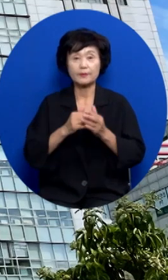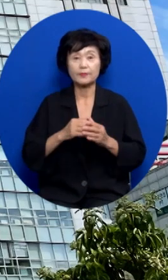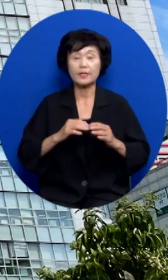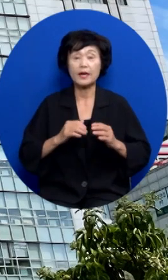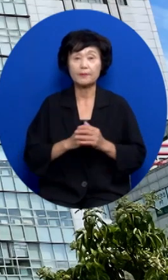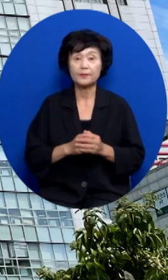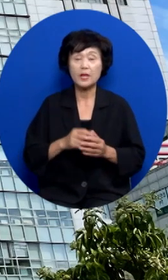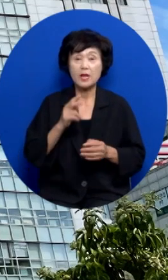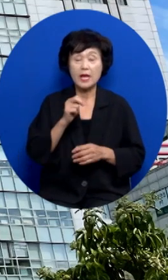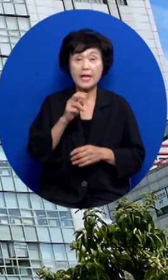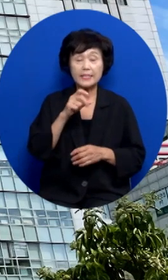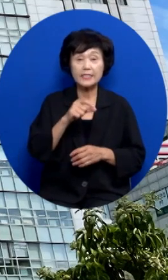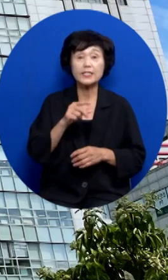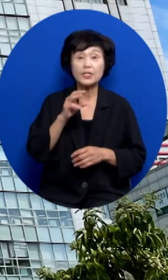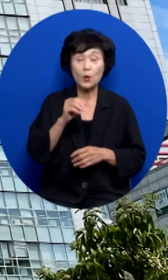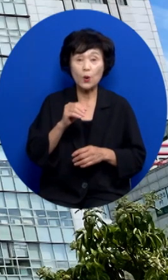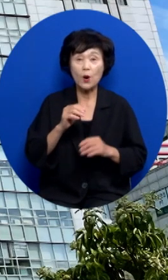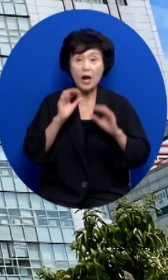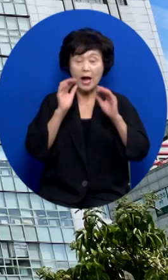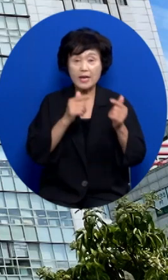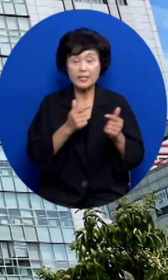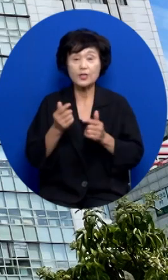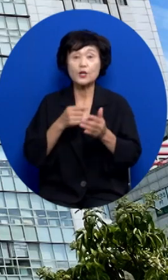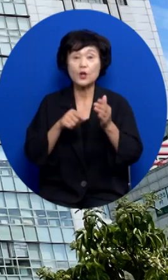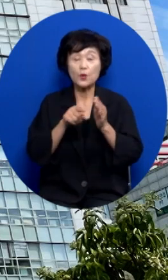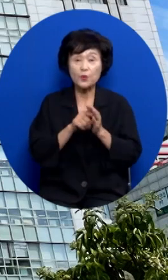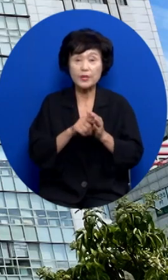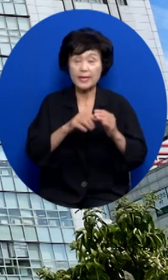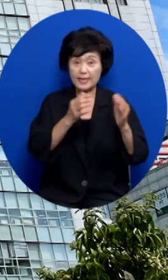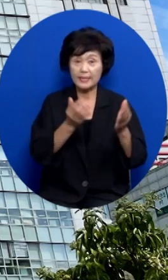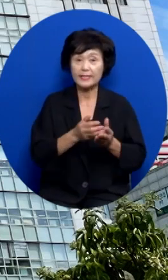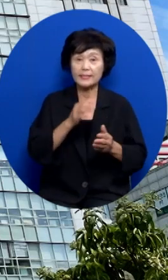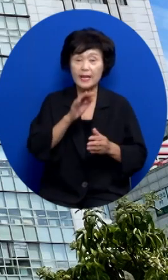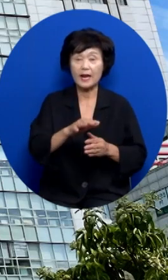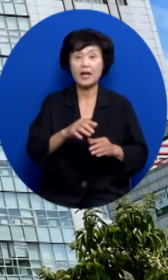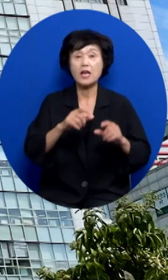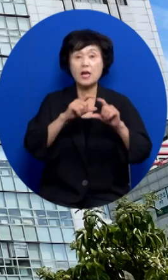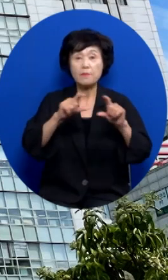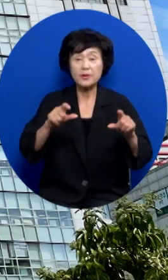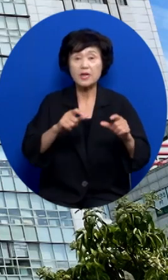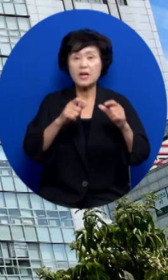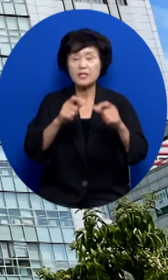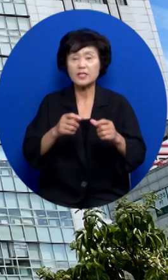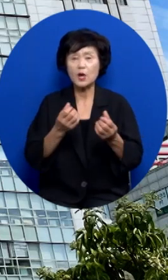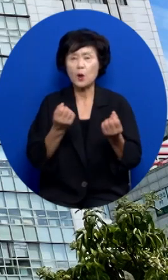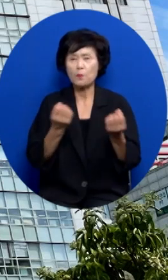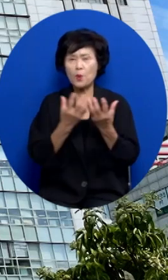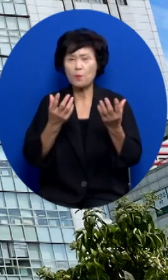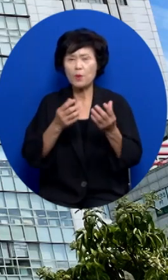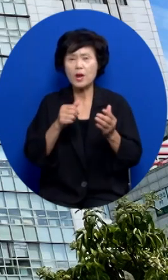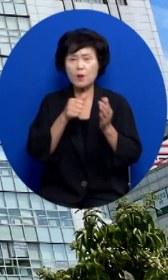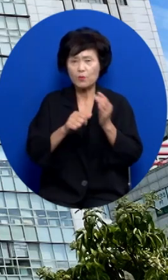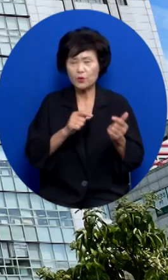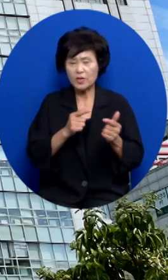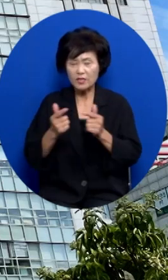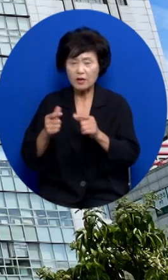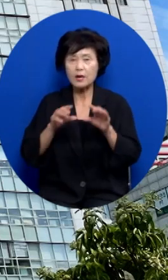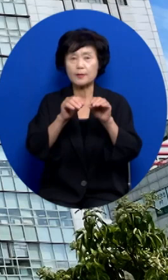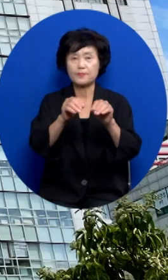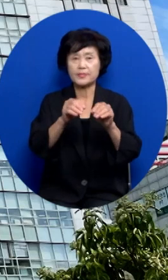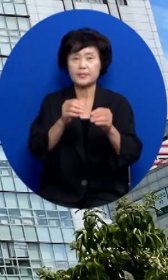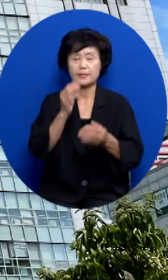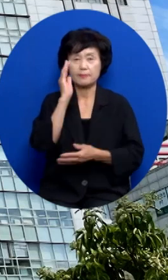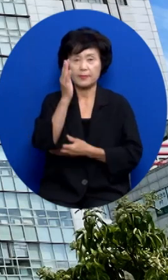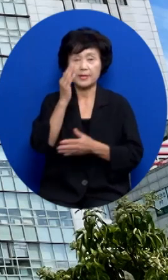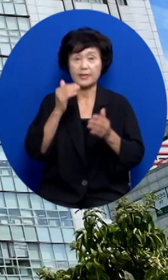국제아동권리 NGO 세이브 더 칠드런이 러시아와 우크라이나 양측에 민간인 지역 폭발 무기 금지를 촉구했습니다. 유엔에 따르면